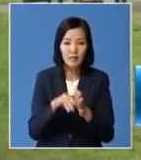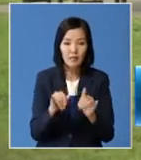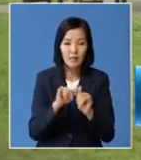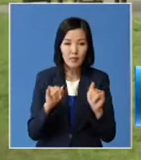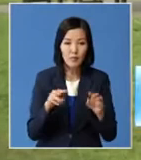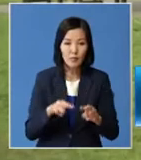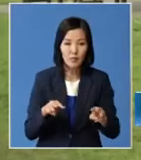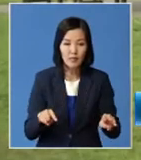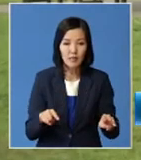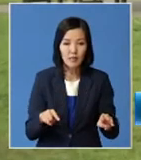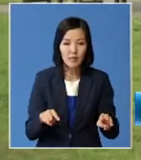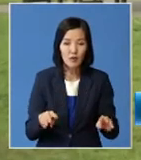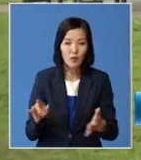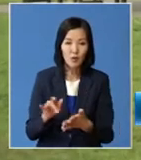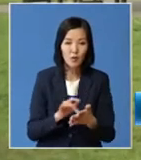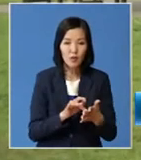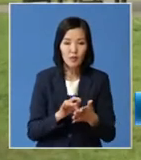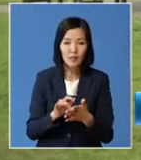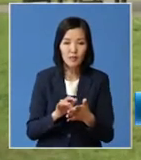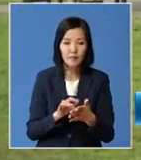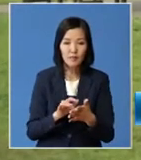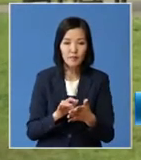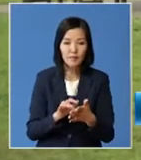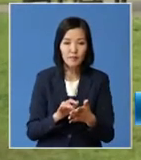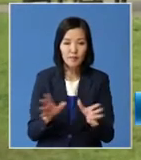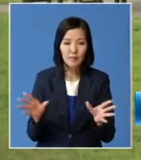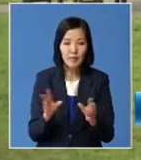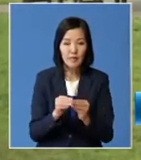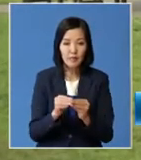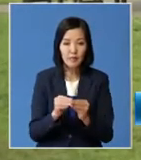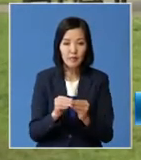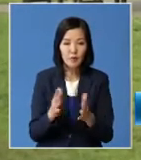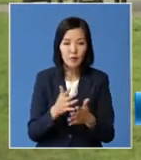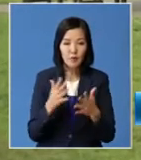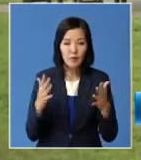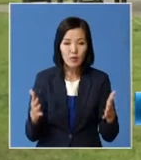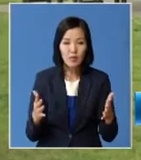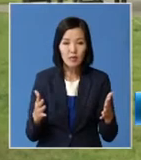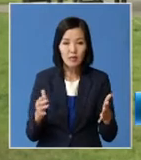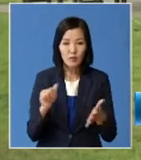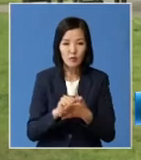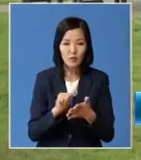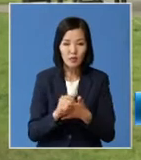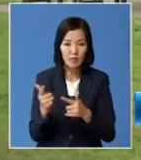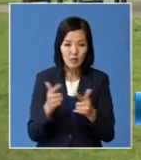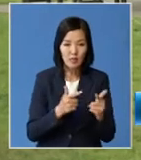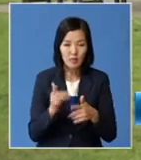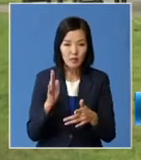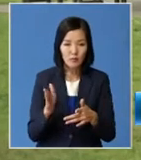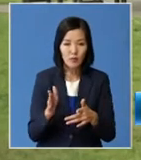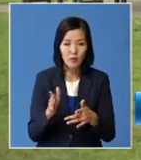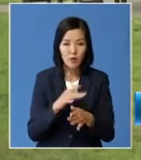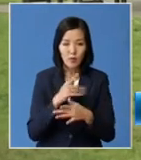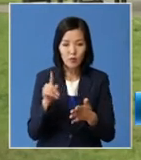министрлігі туризм индустриясы біргіп осындай бір үлкен құжатты дайындайтын боламыз. Себебі көп